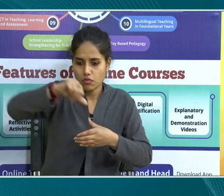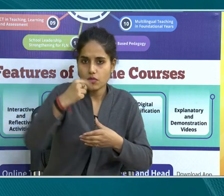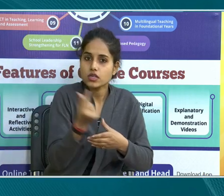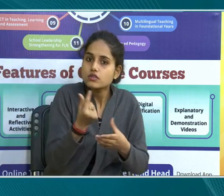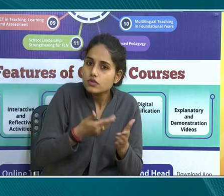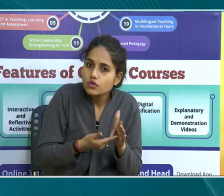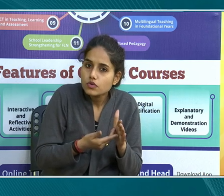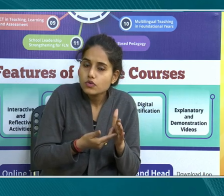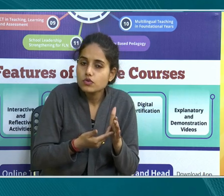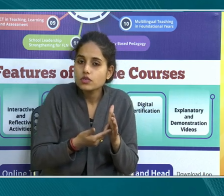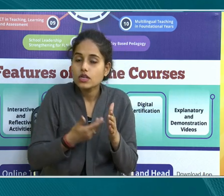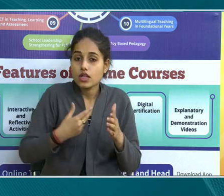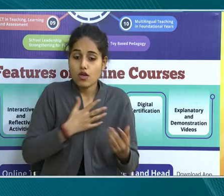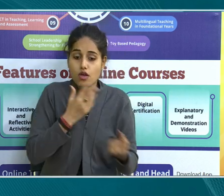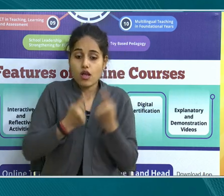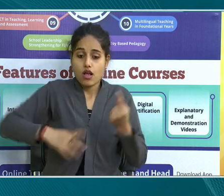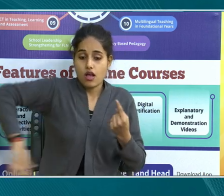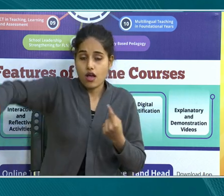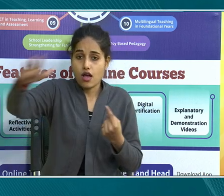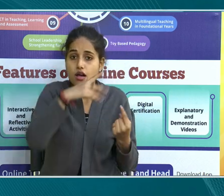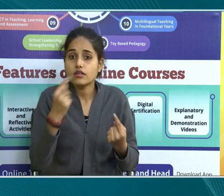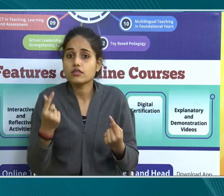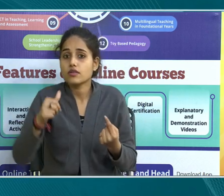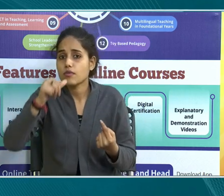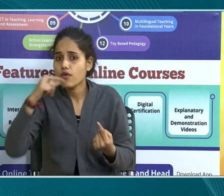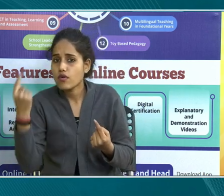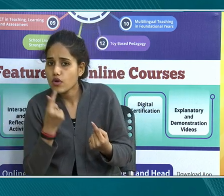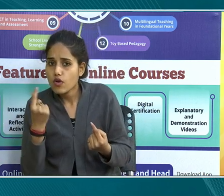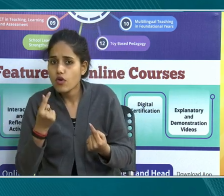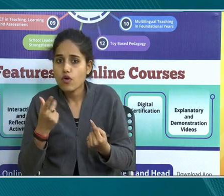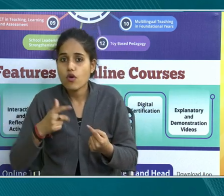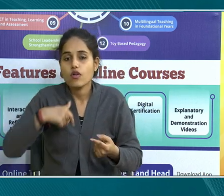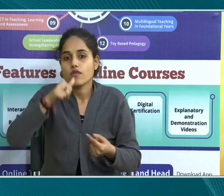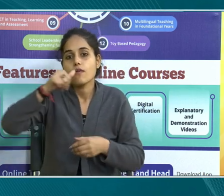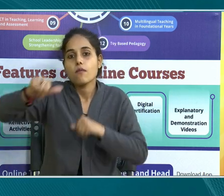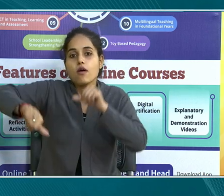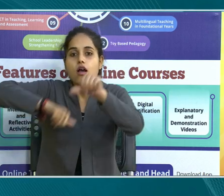तो यह रिसाइकलिंग उनकी चलती ही रहती है मुझे लगता है इस परकार के अधारण बहुत अच्छे होते हैं